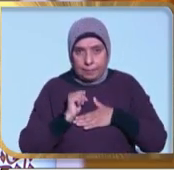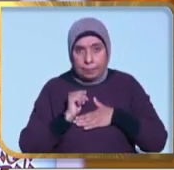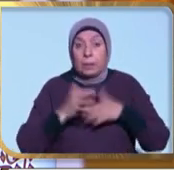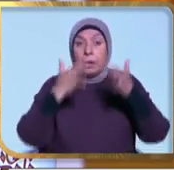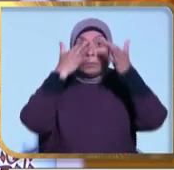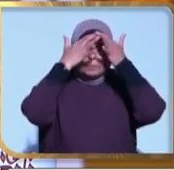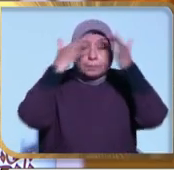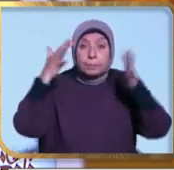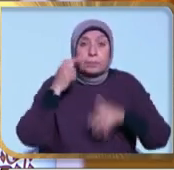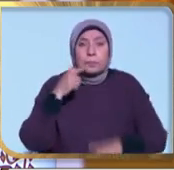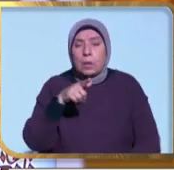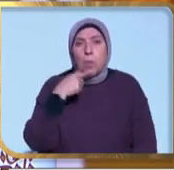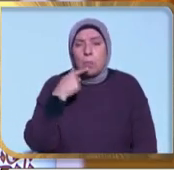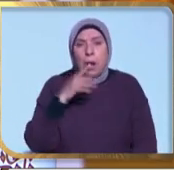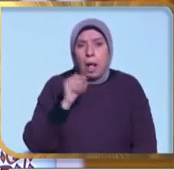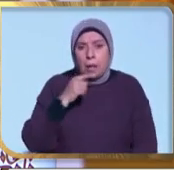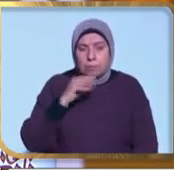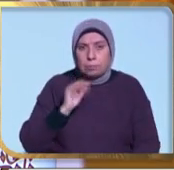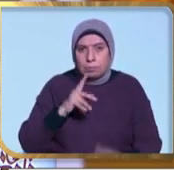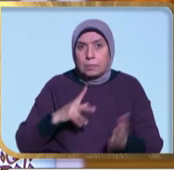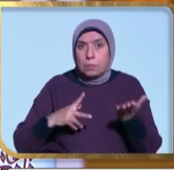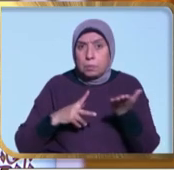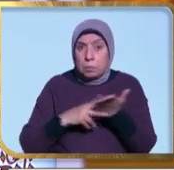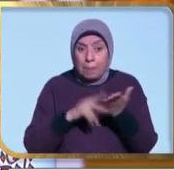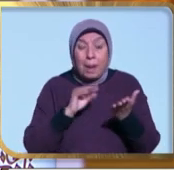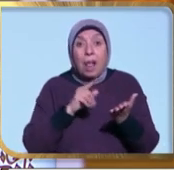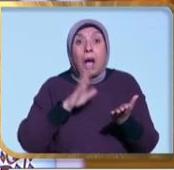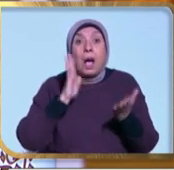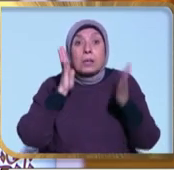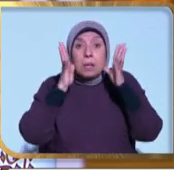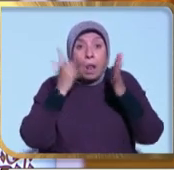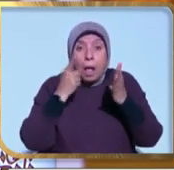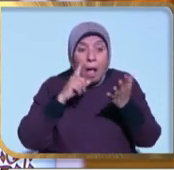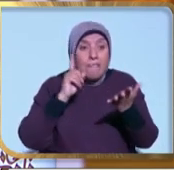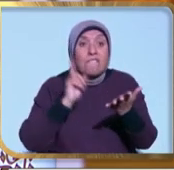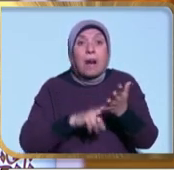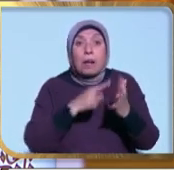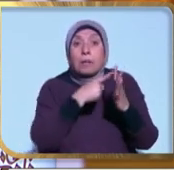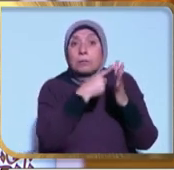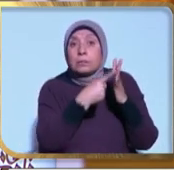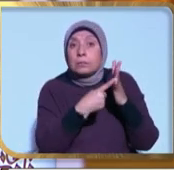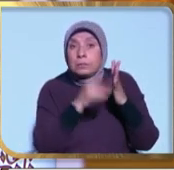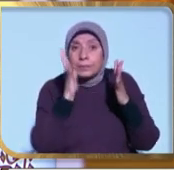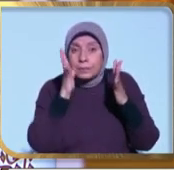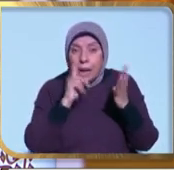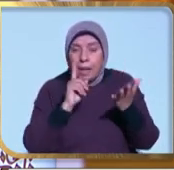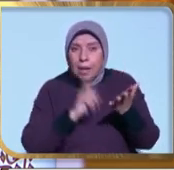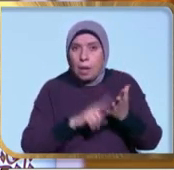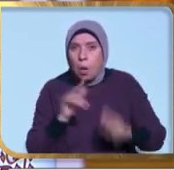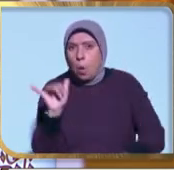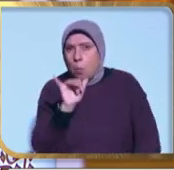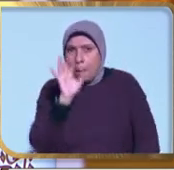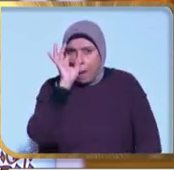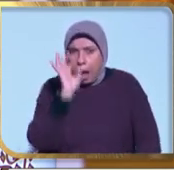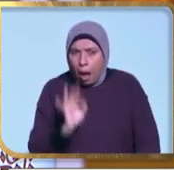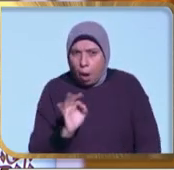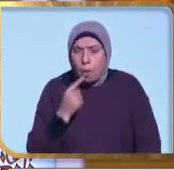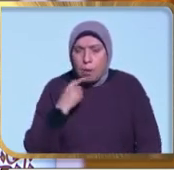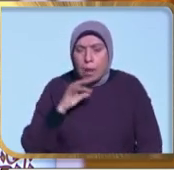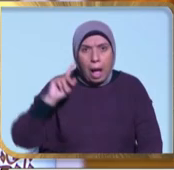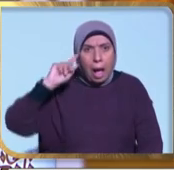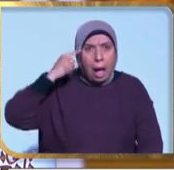قطع الصلاه المفروده جائز للامور المهمه والمصالح المعتبره التي لا يمكن